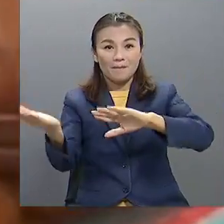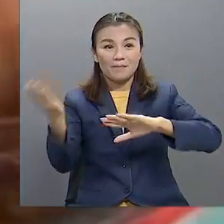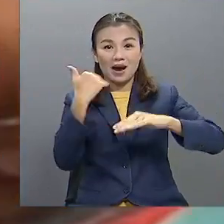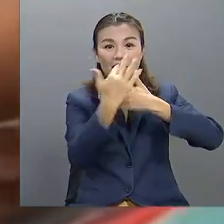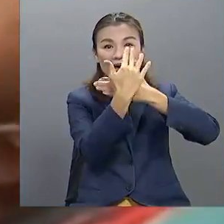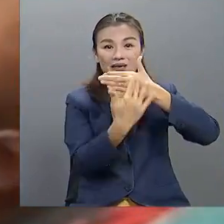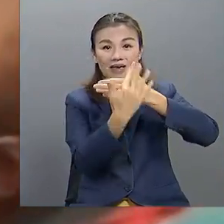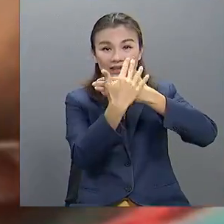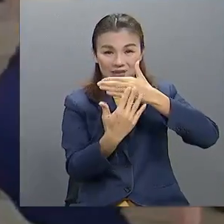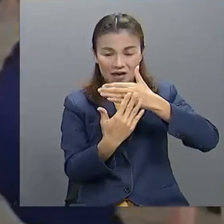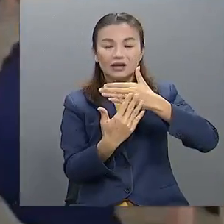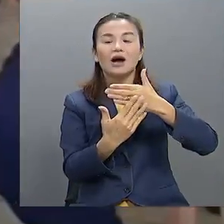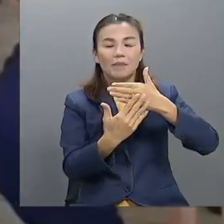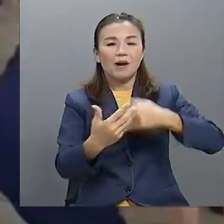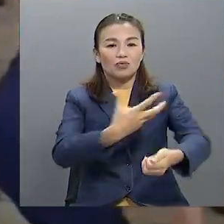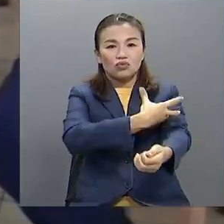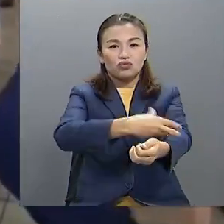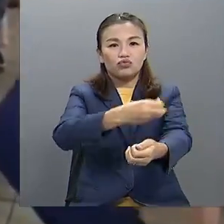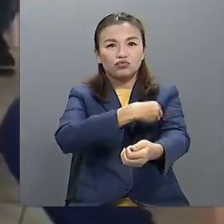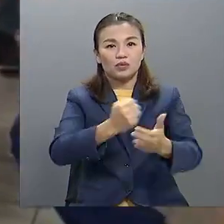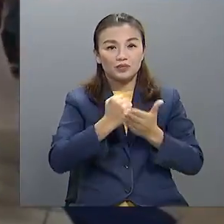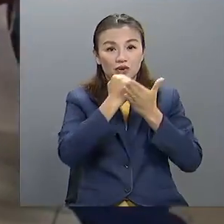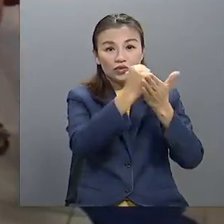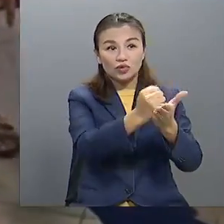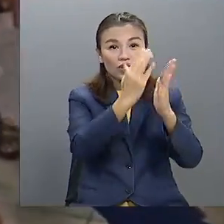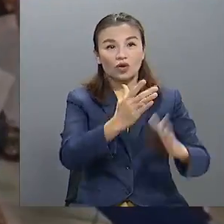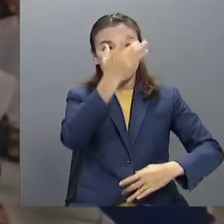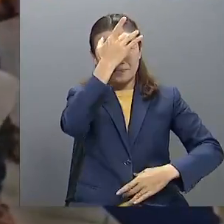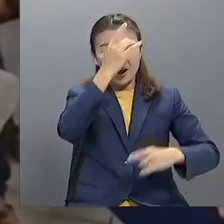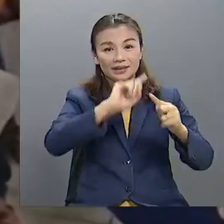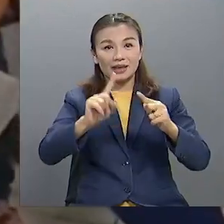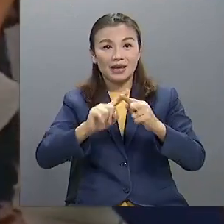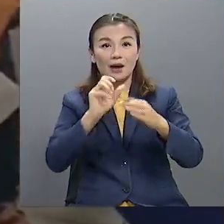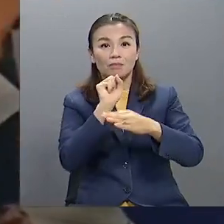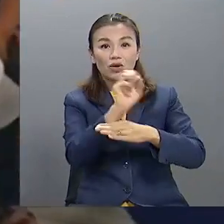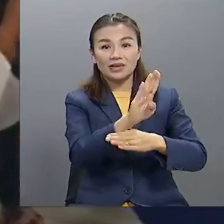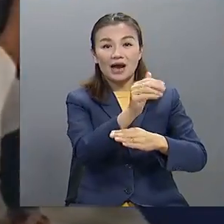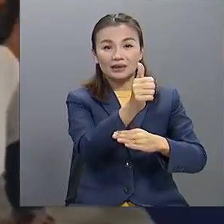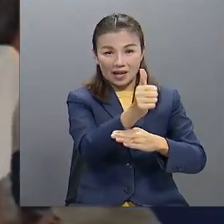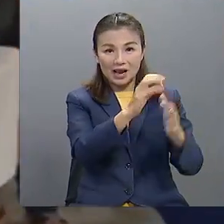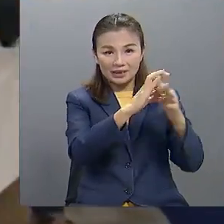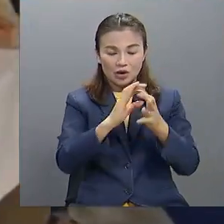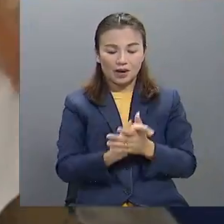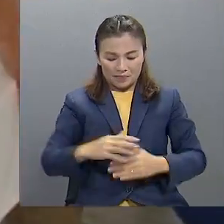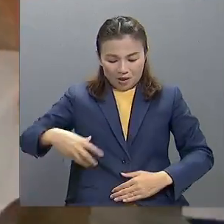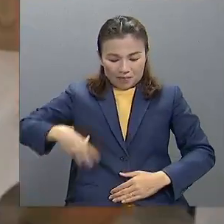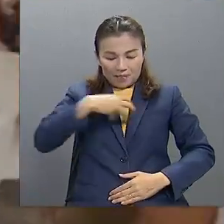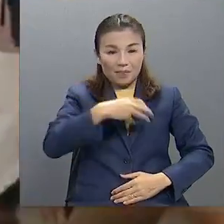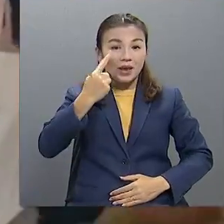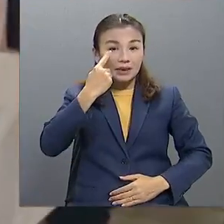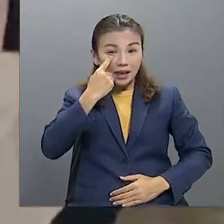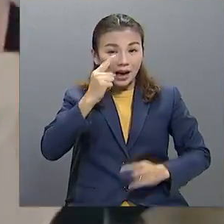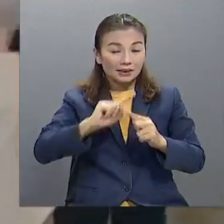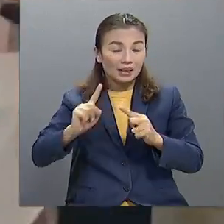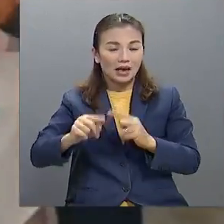ตให้กับผู้ป่วยค่ะสามารถไปบริจาคได้เลยนะคะที่ตึกบริจาคโลหิตและอวัยวะของโรงพยาบาลบึงกาฬและ